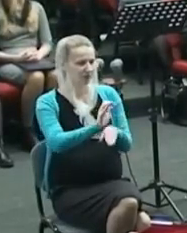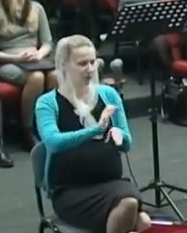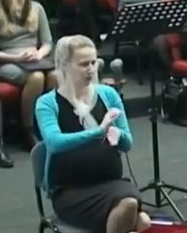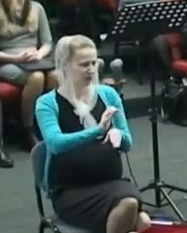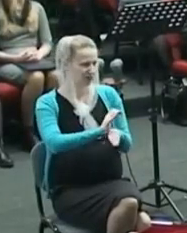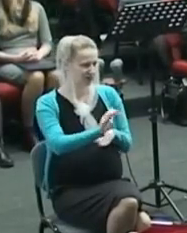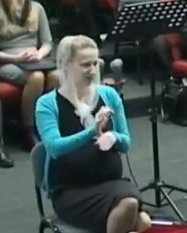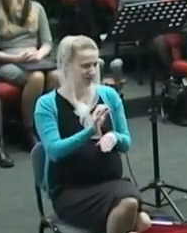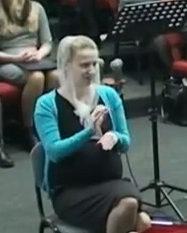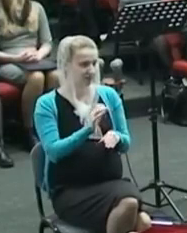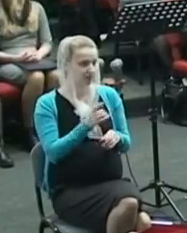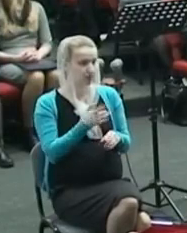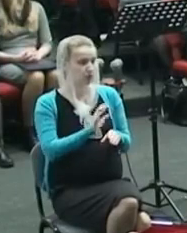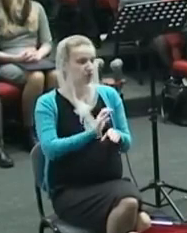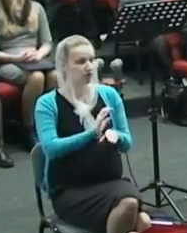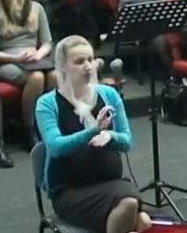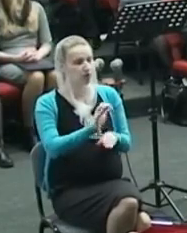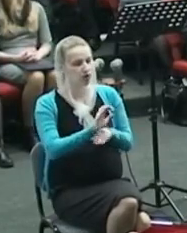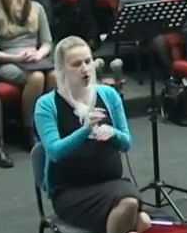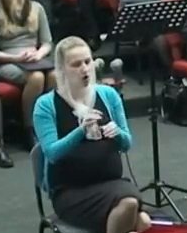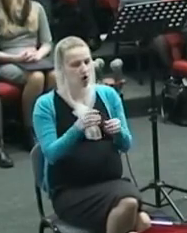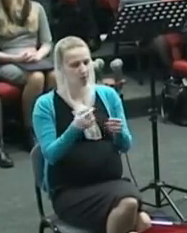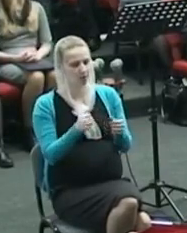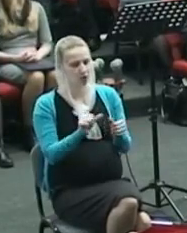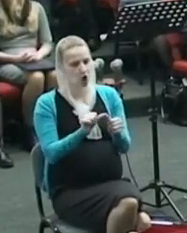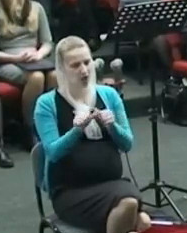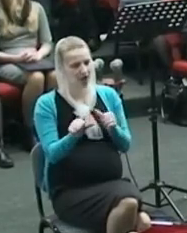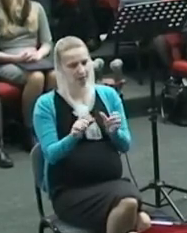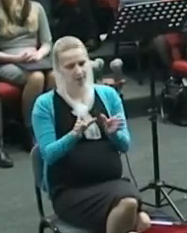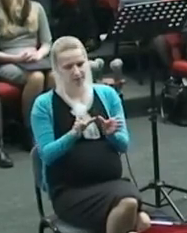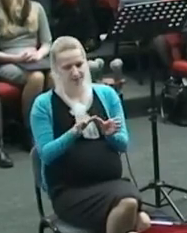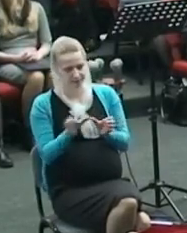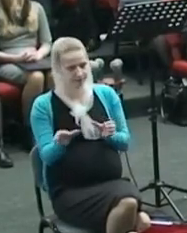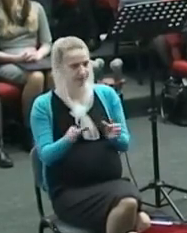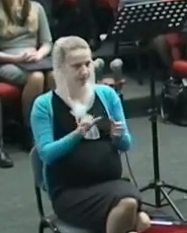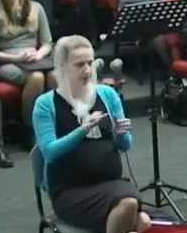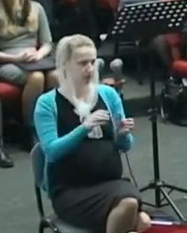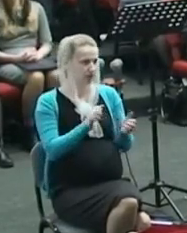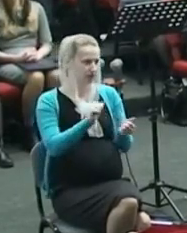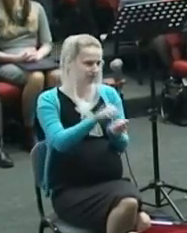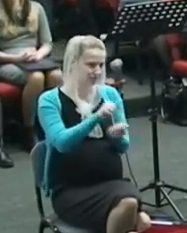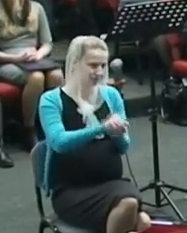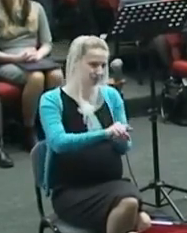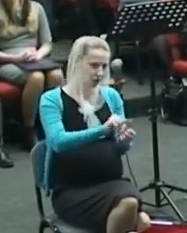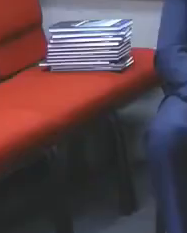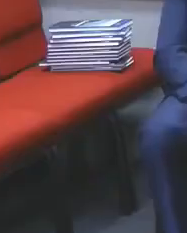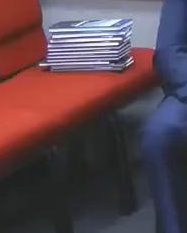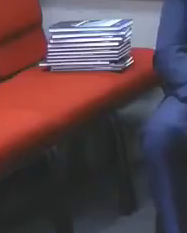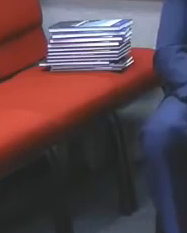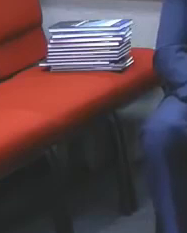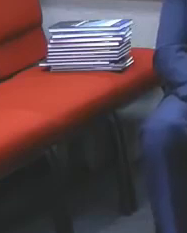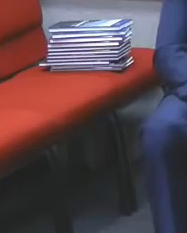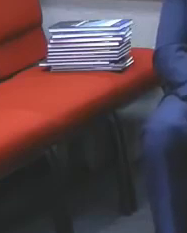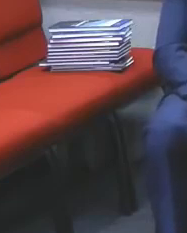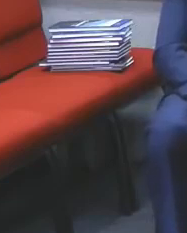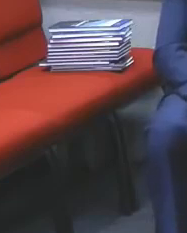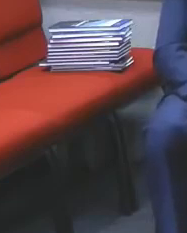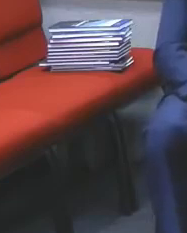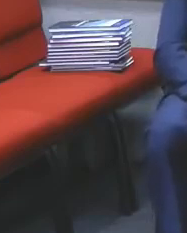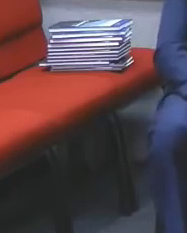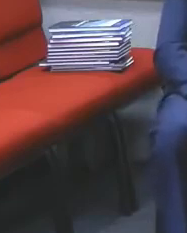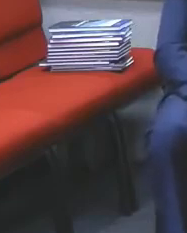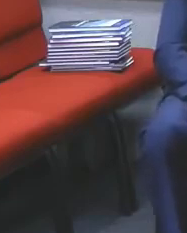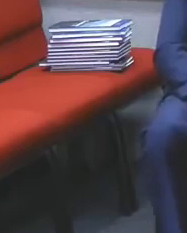ось тому що він видавався окремими такими примірниками. І хотілося для вашої церкви зробити такий